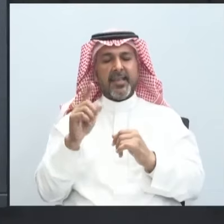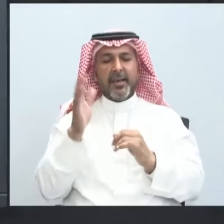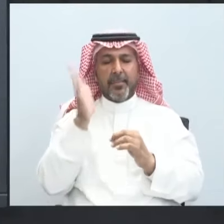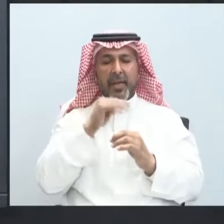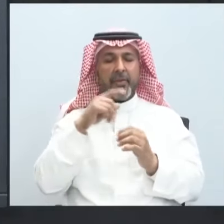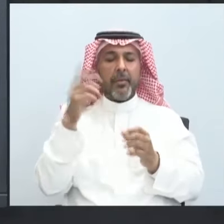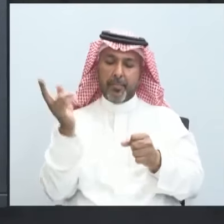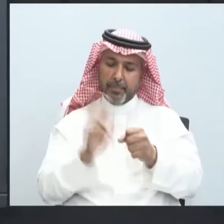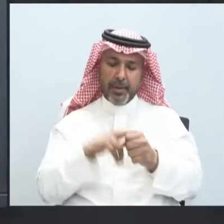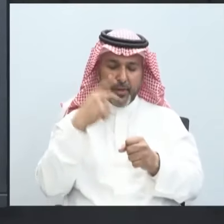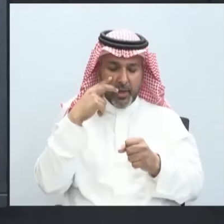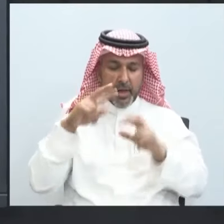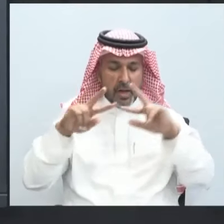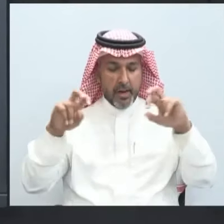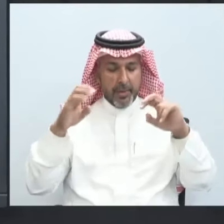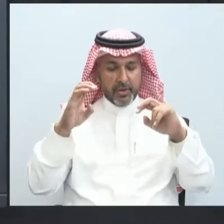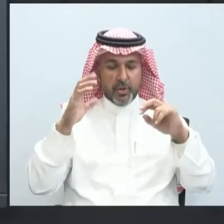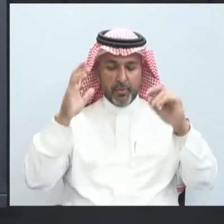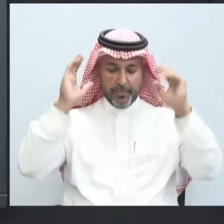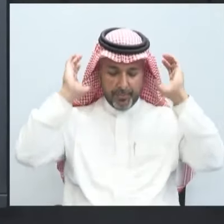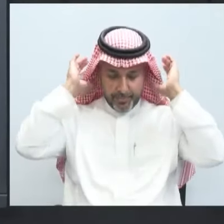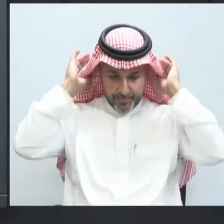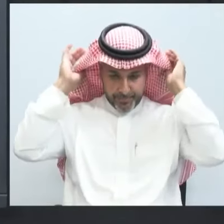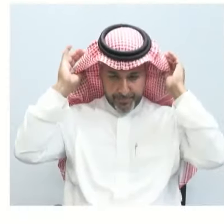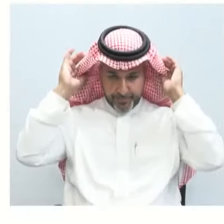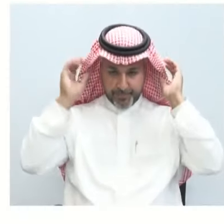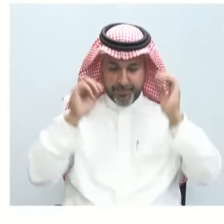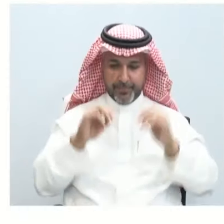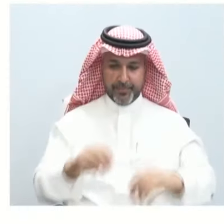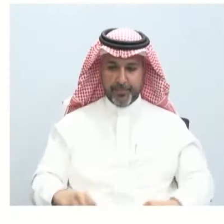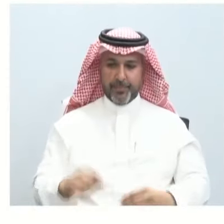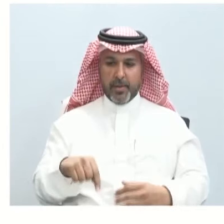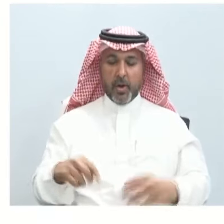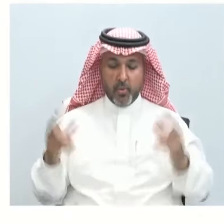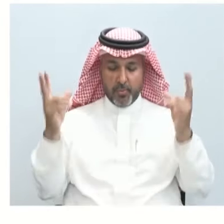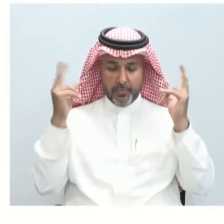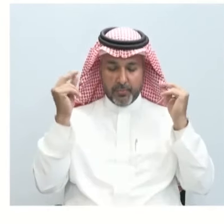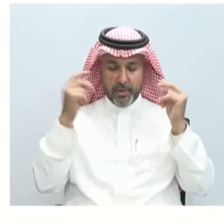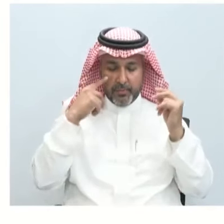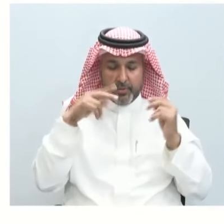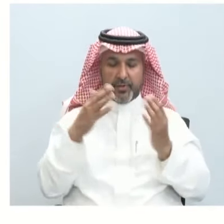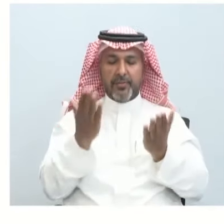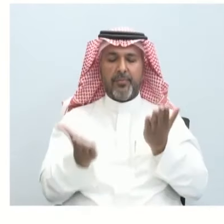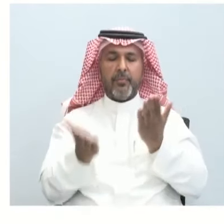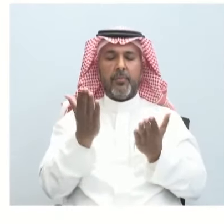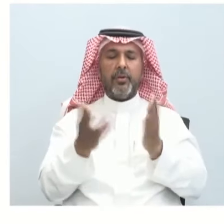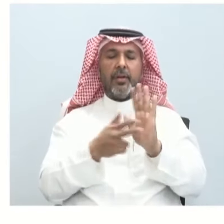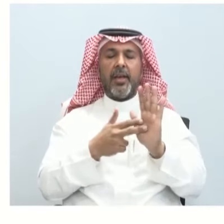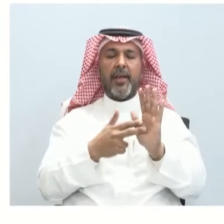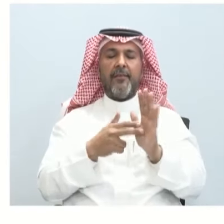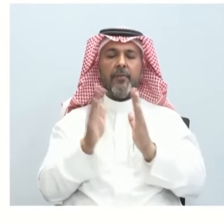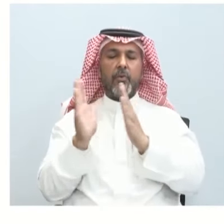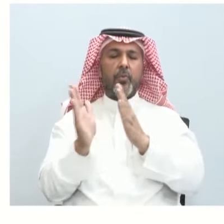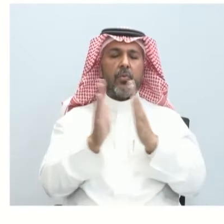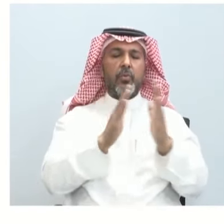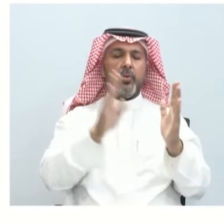الاجابه الصحيحه باذن الله اذا تعلمنا اليوم على حل المعادلات تتضمن كثيرات حدود